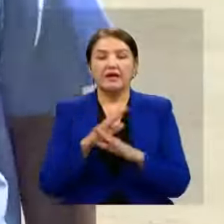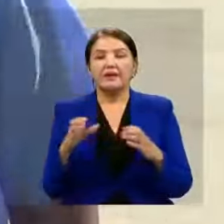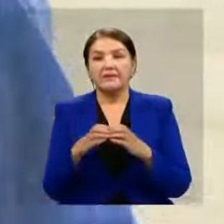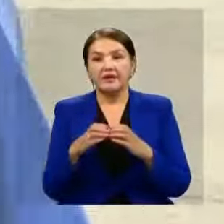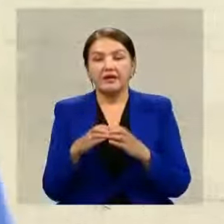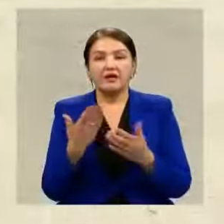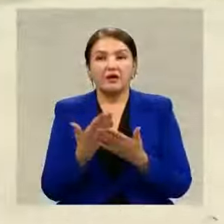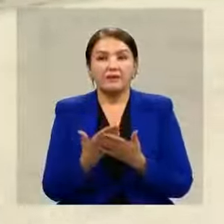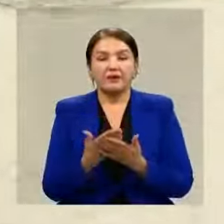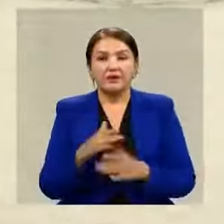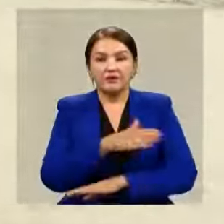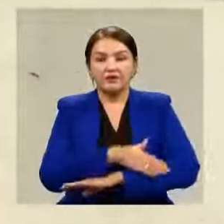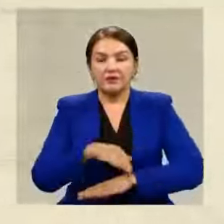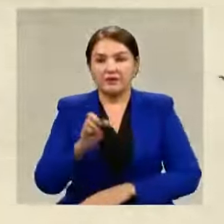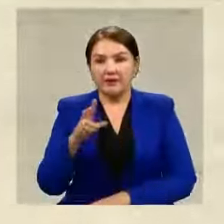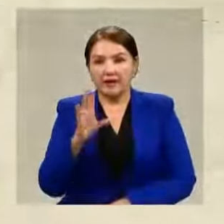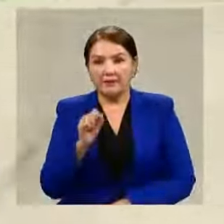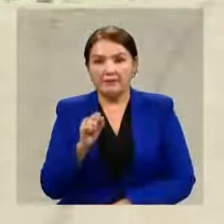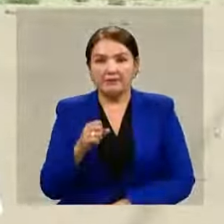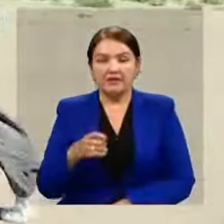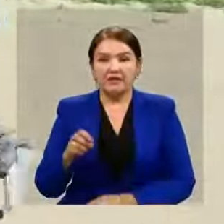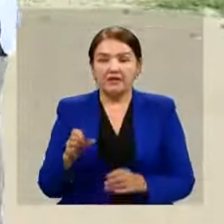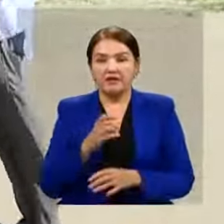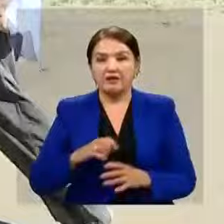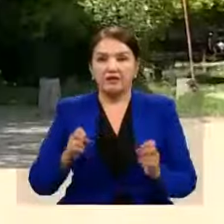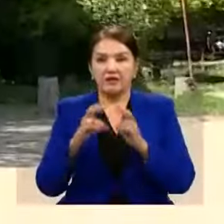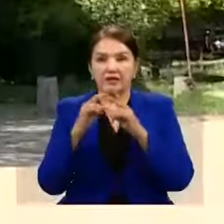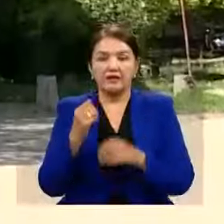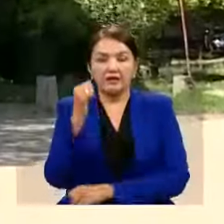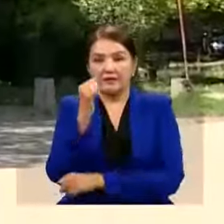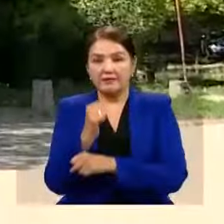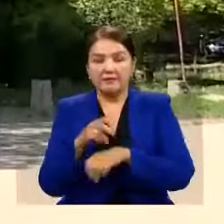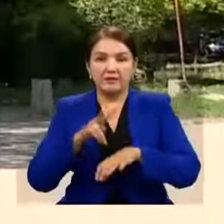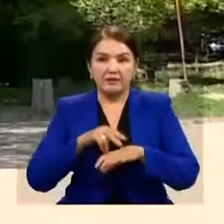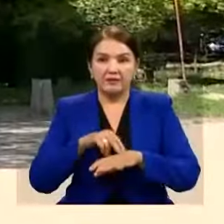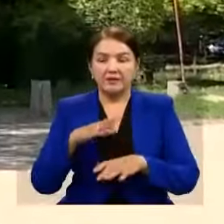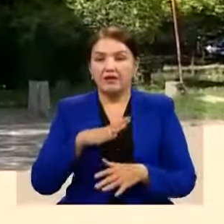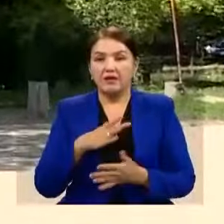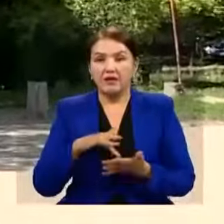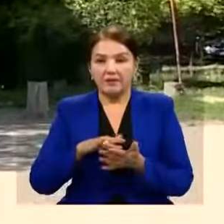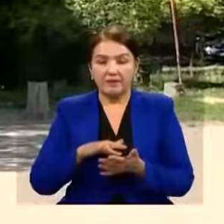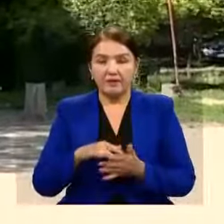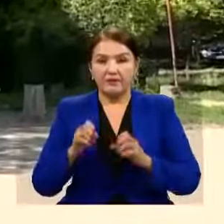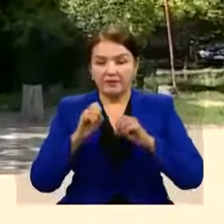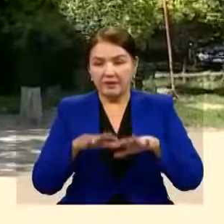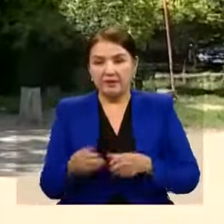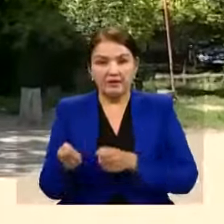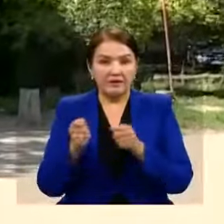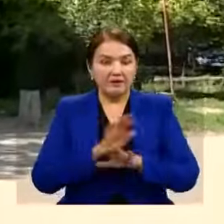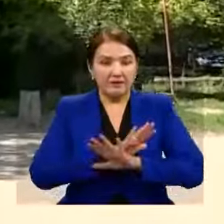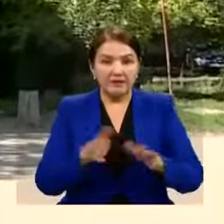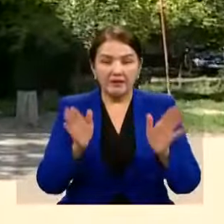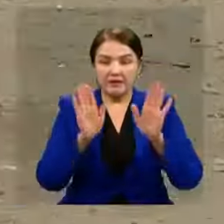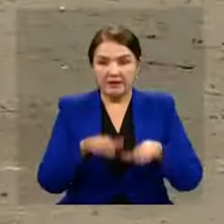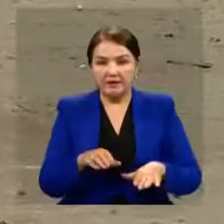Оно началось с улицы Сагадата Нурмагомедова в районе Астана. По словам сотрудников полиции, в большинстве случаев горожане крупногабаритный мусор не вывозят, а